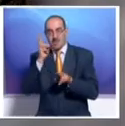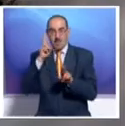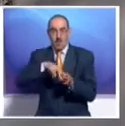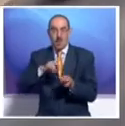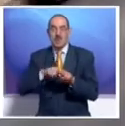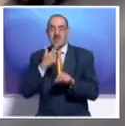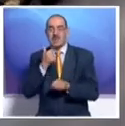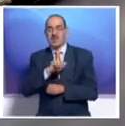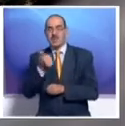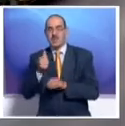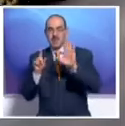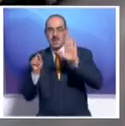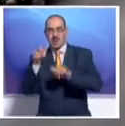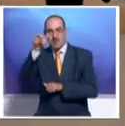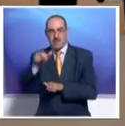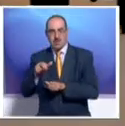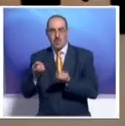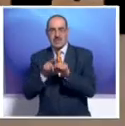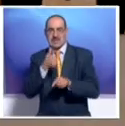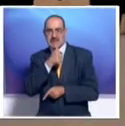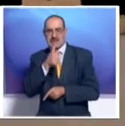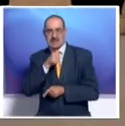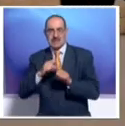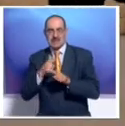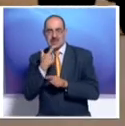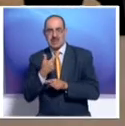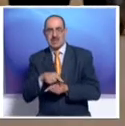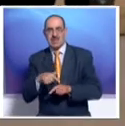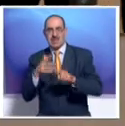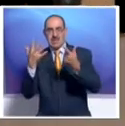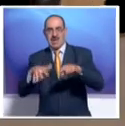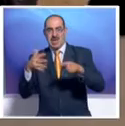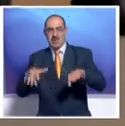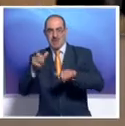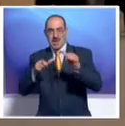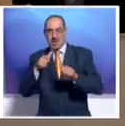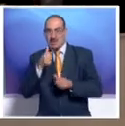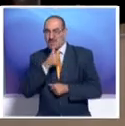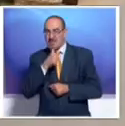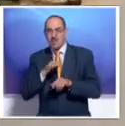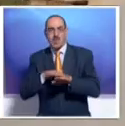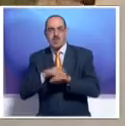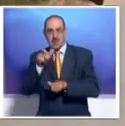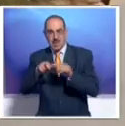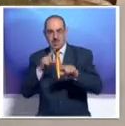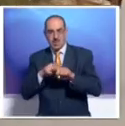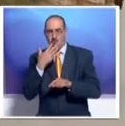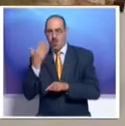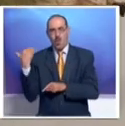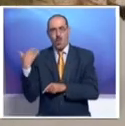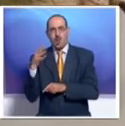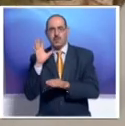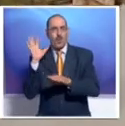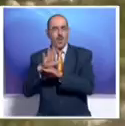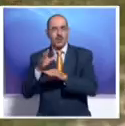عن 170 شخصا وجرح أكثر من 700 بينهم مدنيون منذ أن بدأت